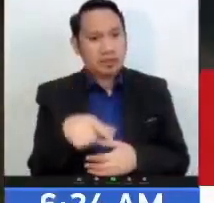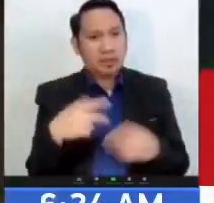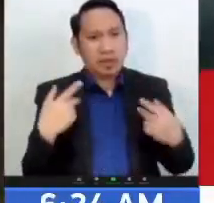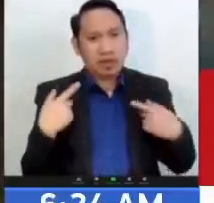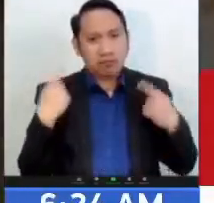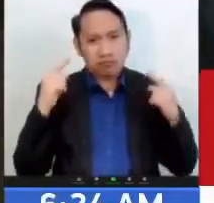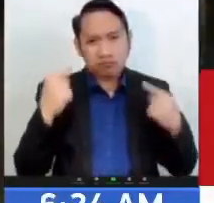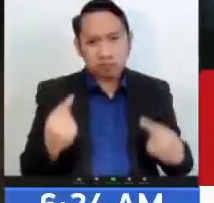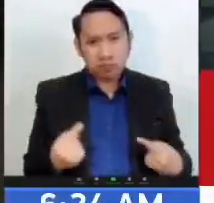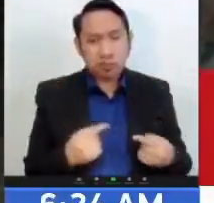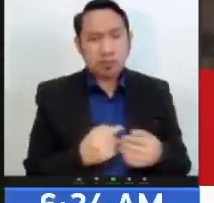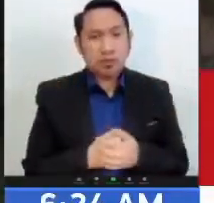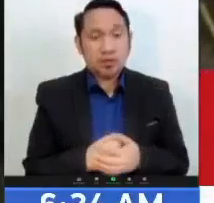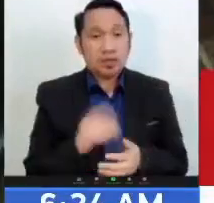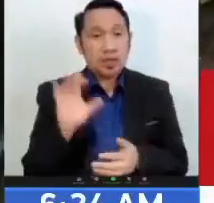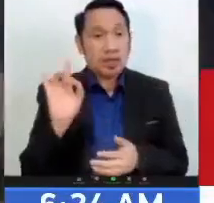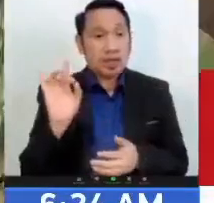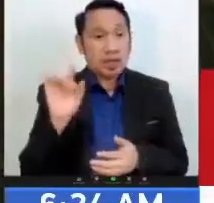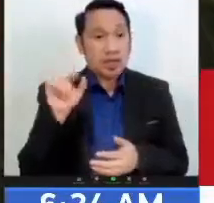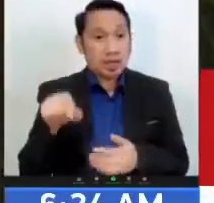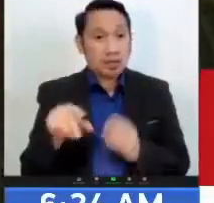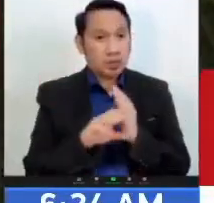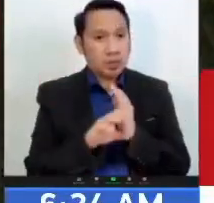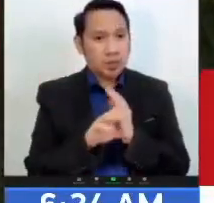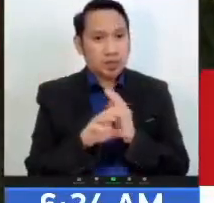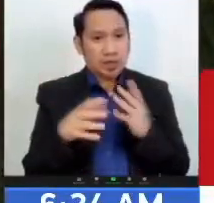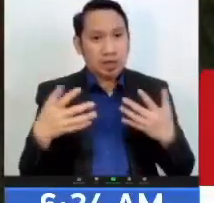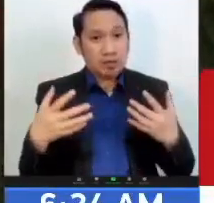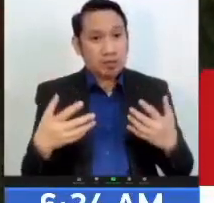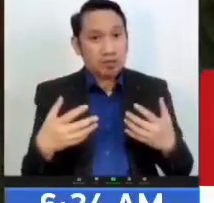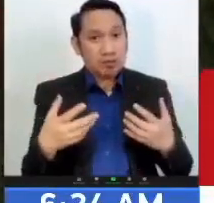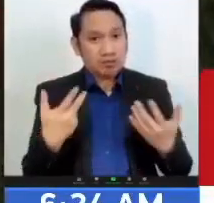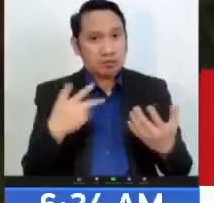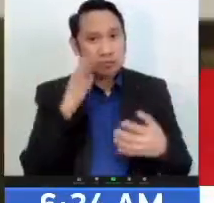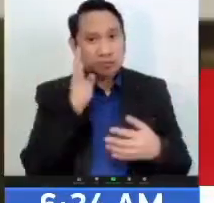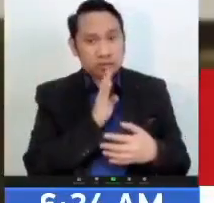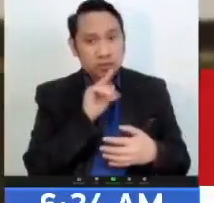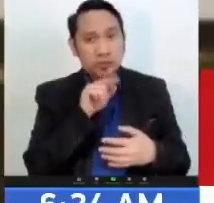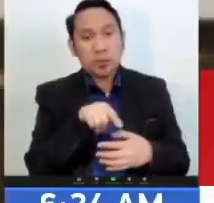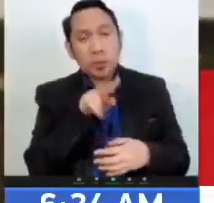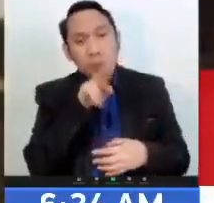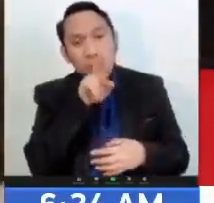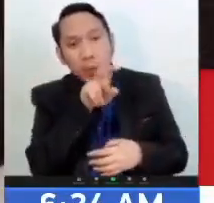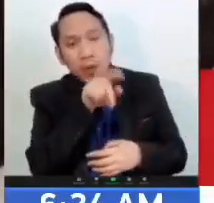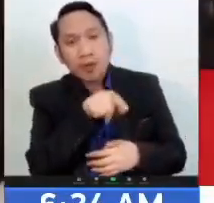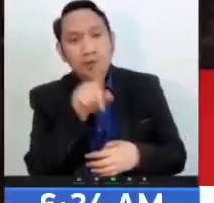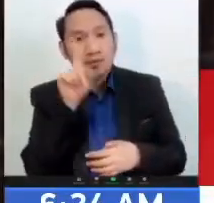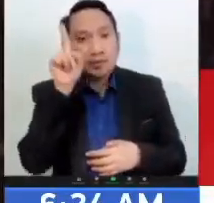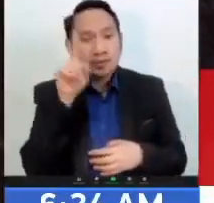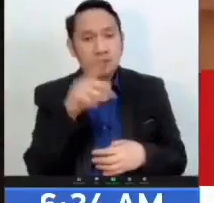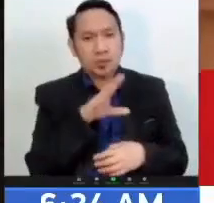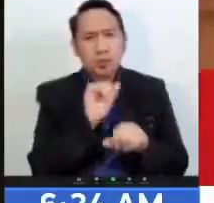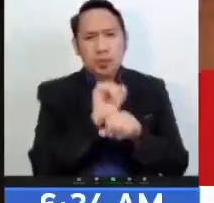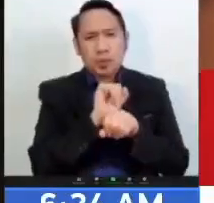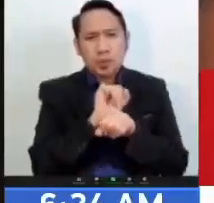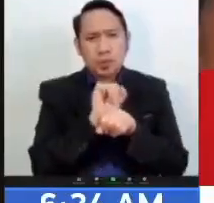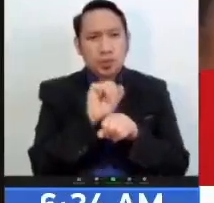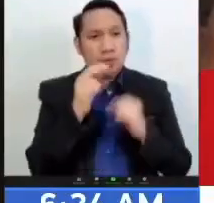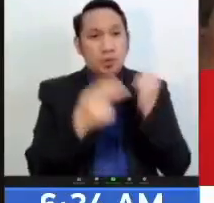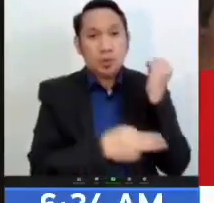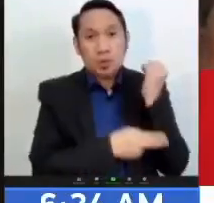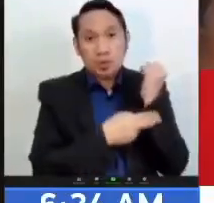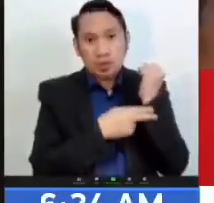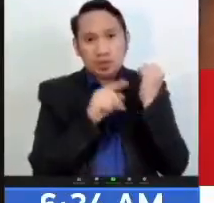8 sasakyan naman ang tinamaan. Isa si Virgie sa mga nakakita sa nangyari. Nagtatrabaho siya sa hotel and spa na nasa tapat mismo